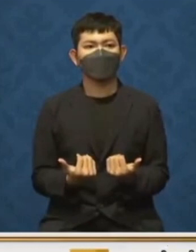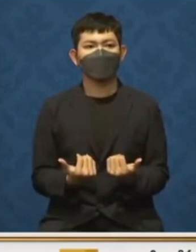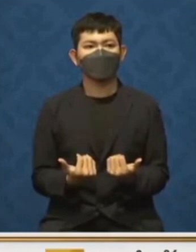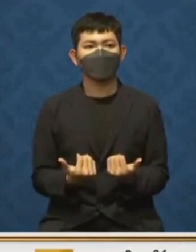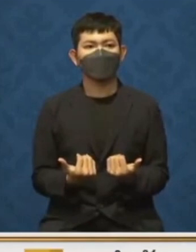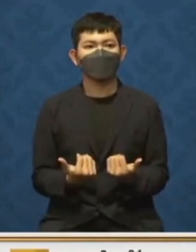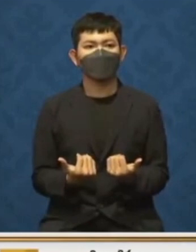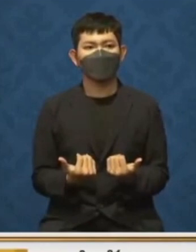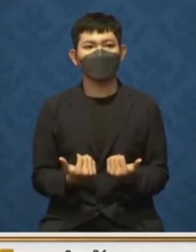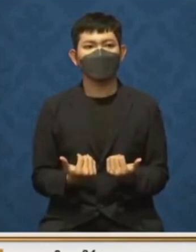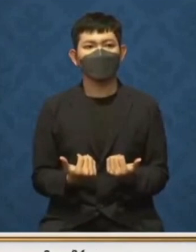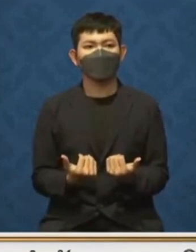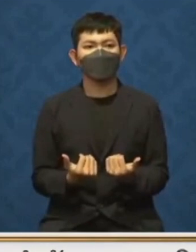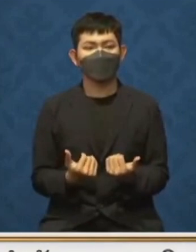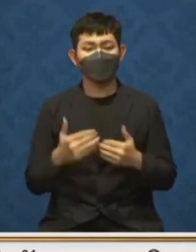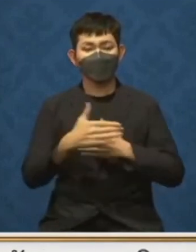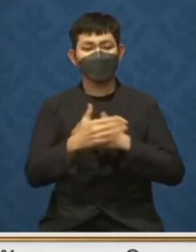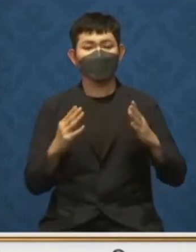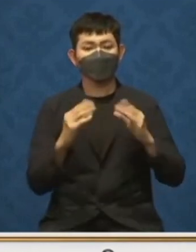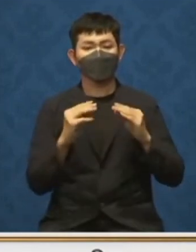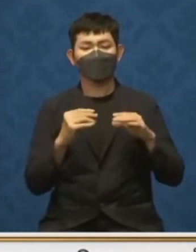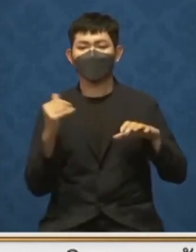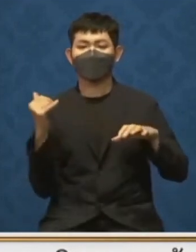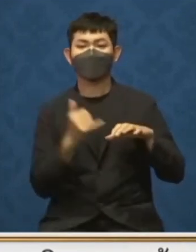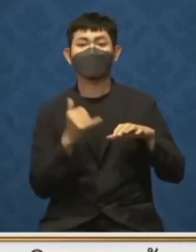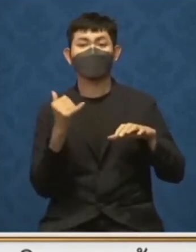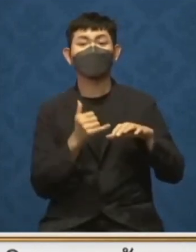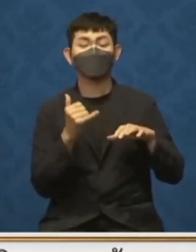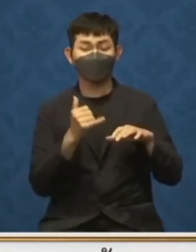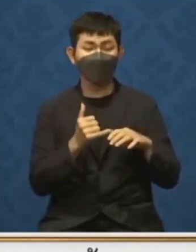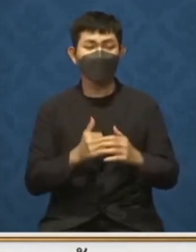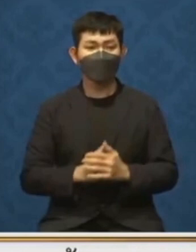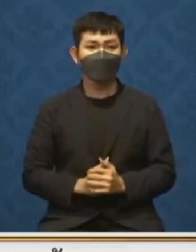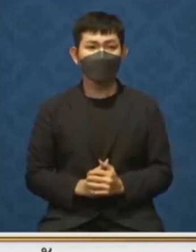เดินทางเข้ามาอย่างรีบเร่งเลยนะครับ